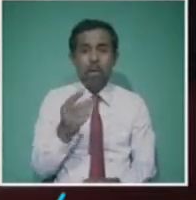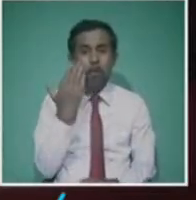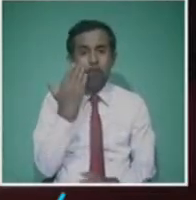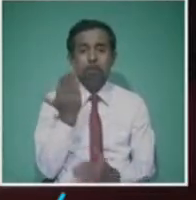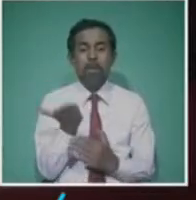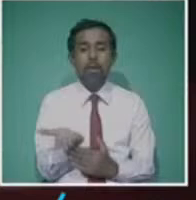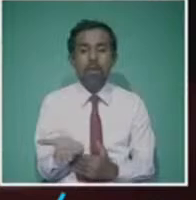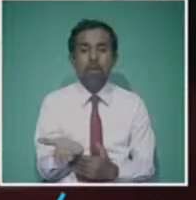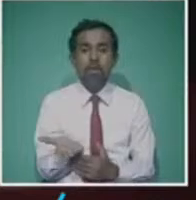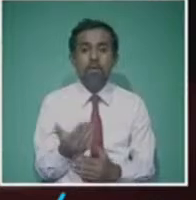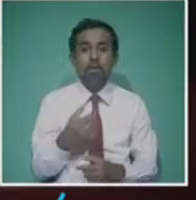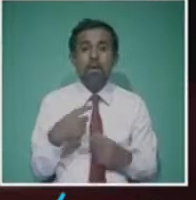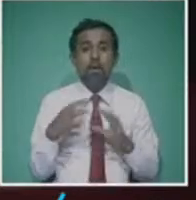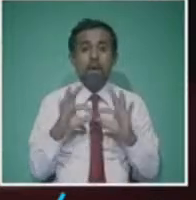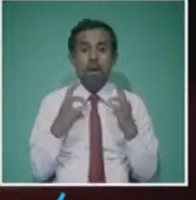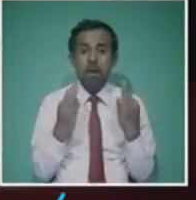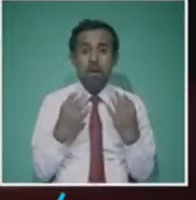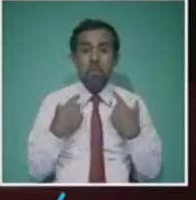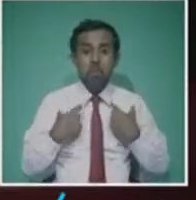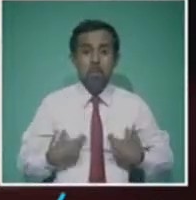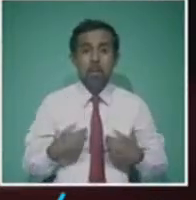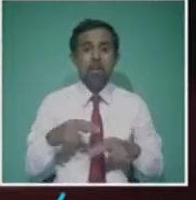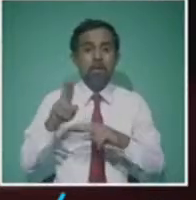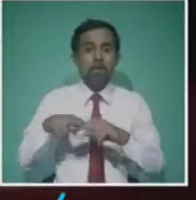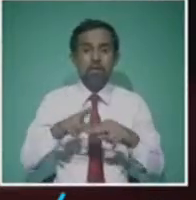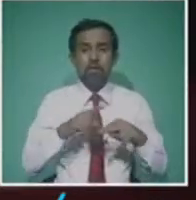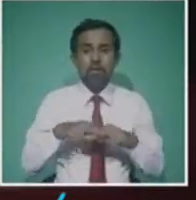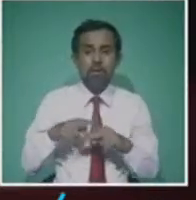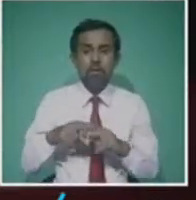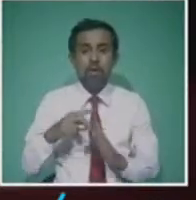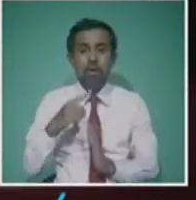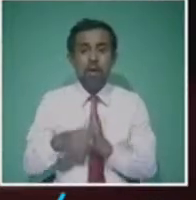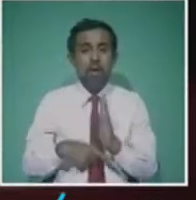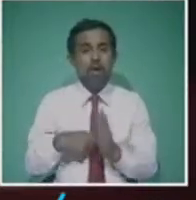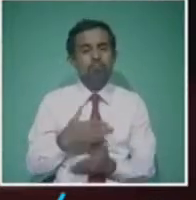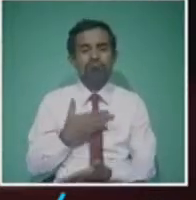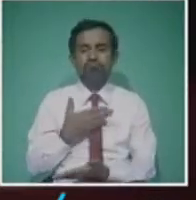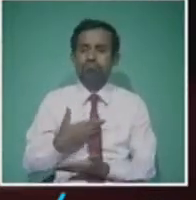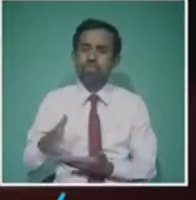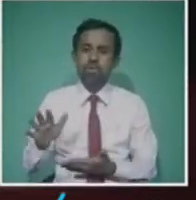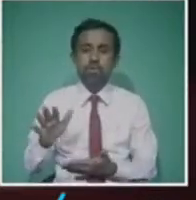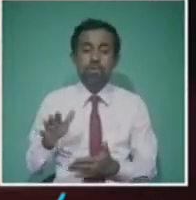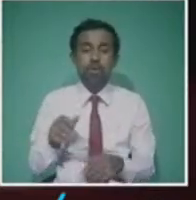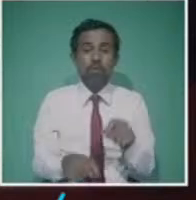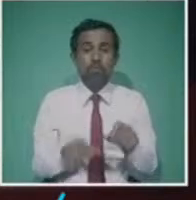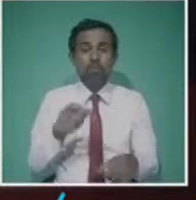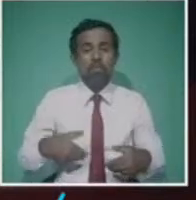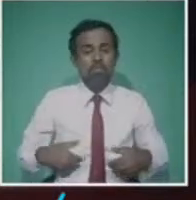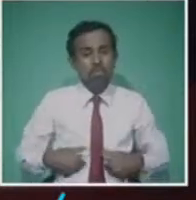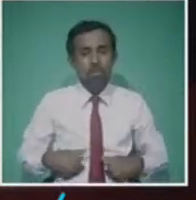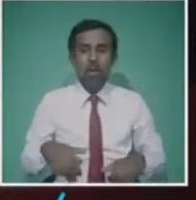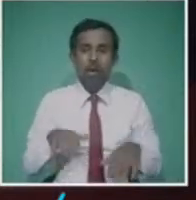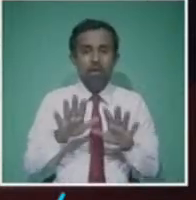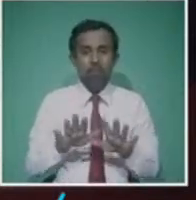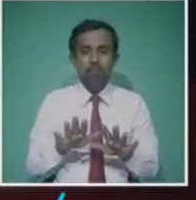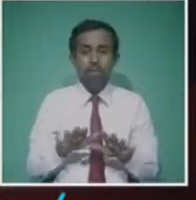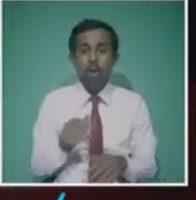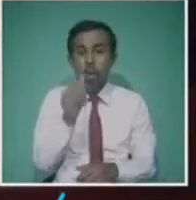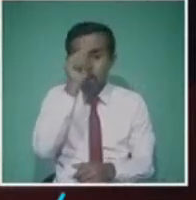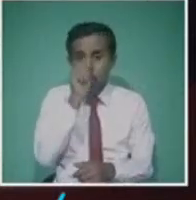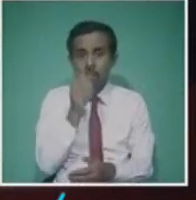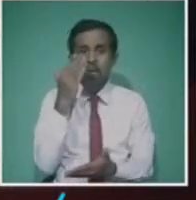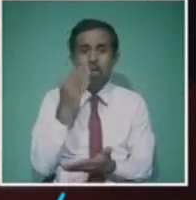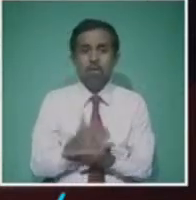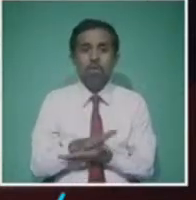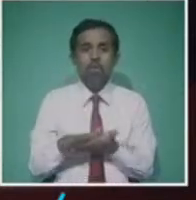අපට රාජපක්ෂරු හා ඔවුන්ගේ ගෝලයෝ රට අතු ගෑවිලා ගියත් ජනතාව කුසගින්නේ හිටියත් හොරකම